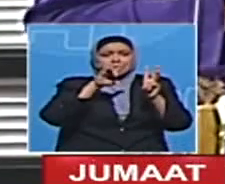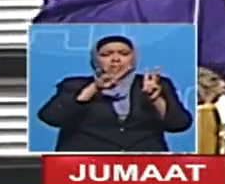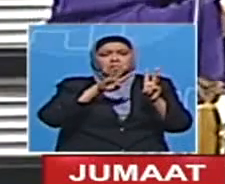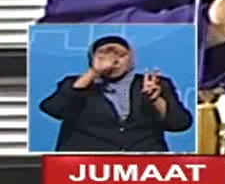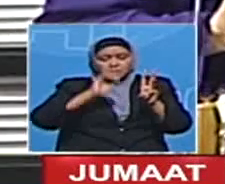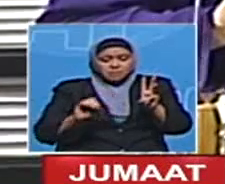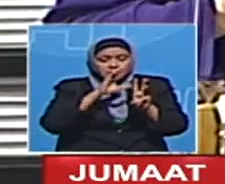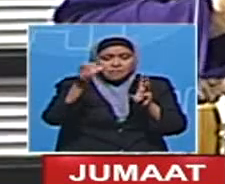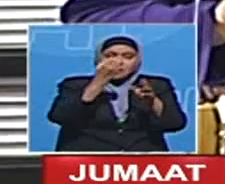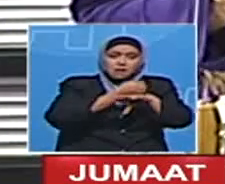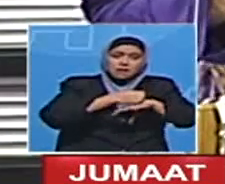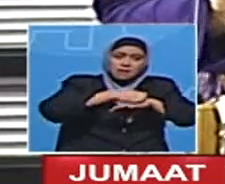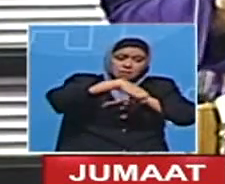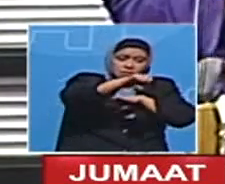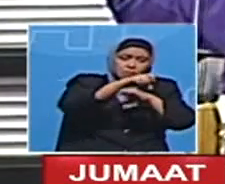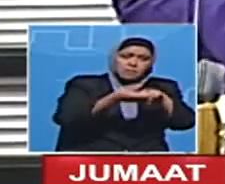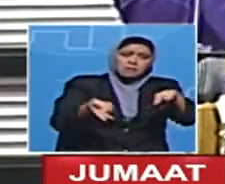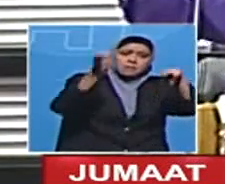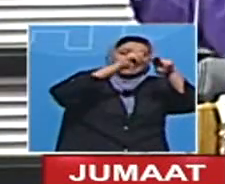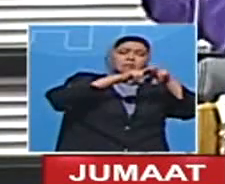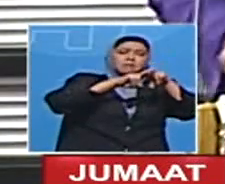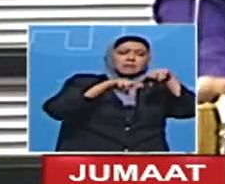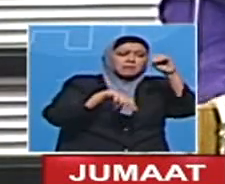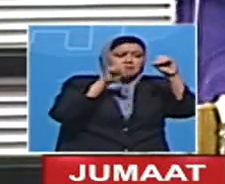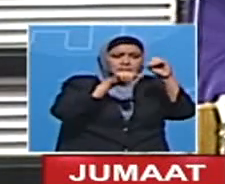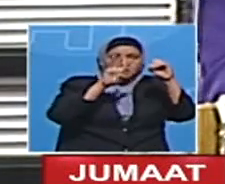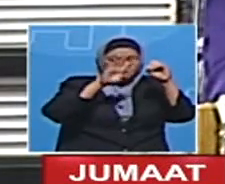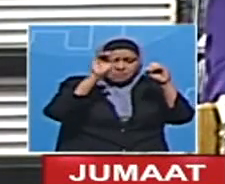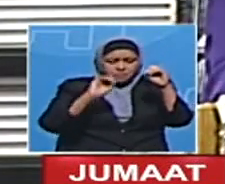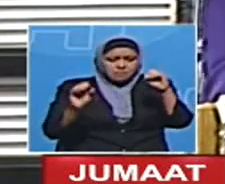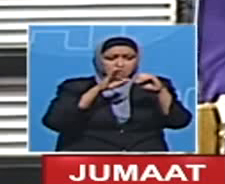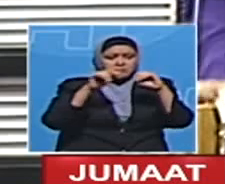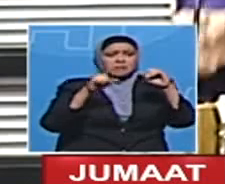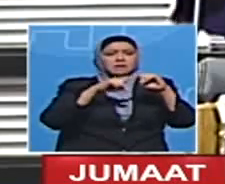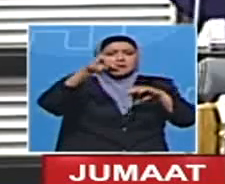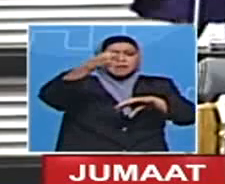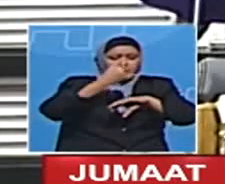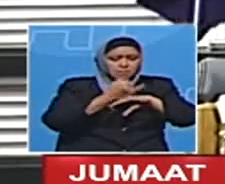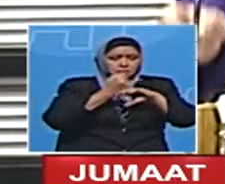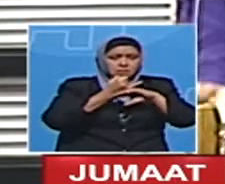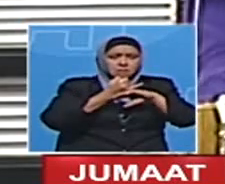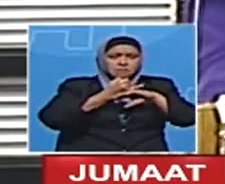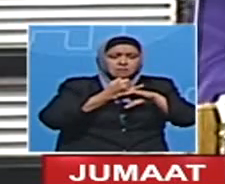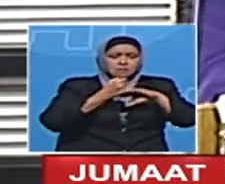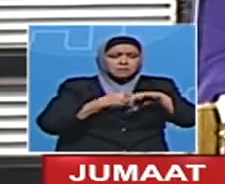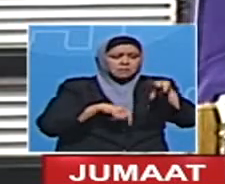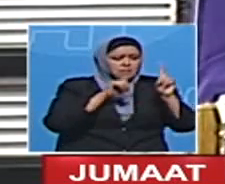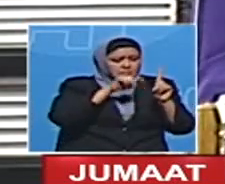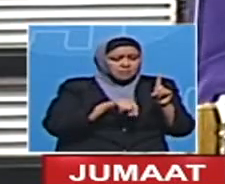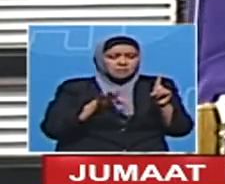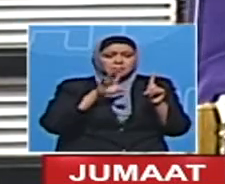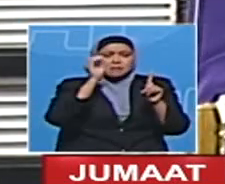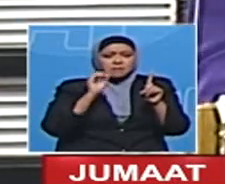tumbuh pada kadar 0.9% dan import 1.5% sektor pembinaan berkembang